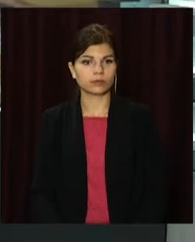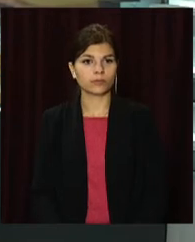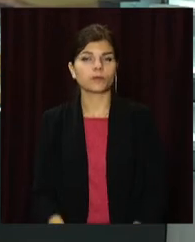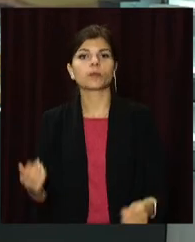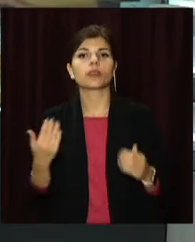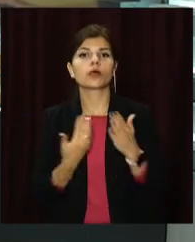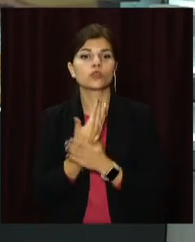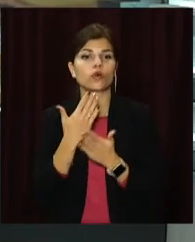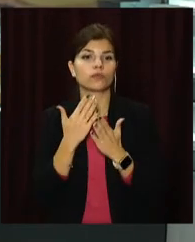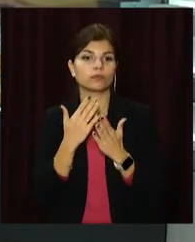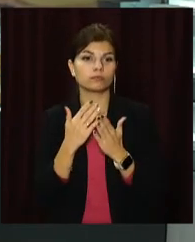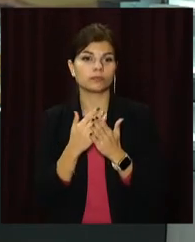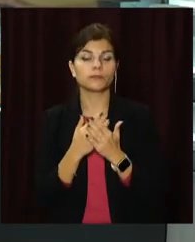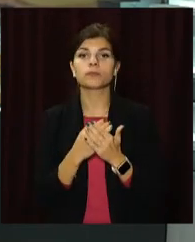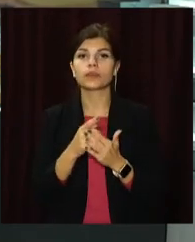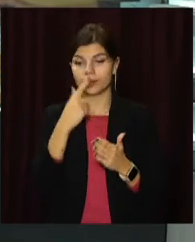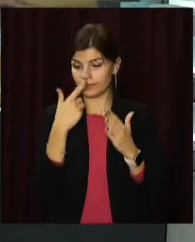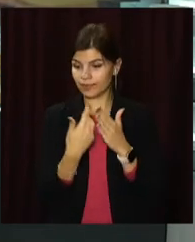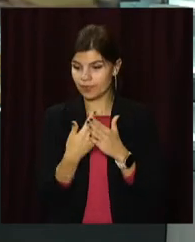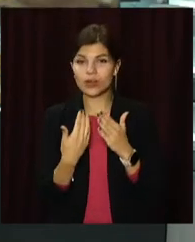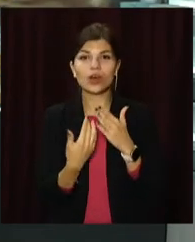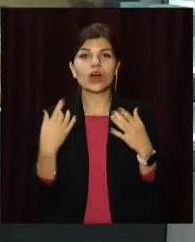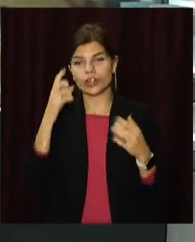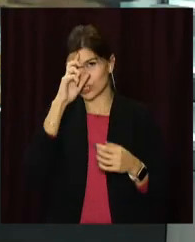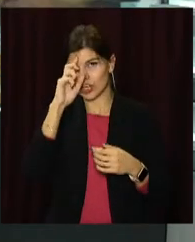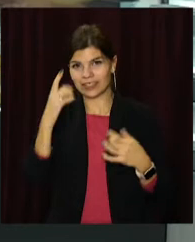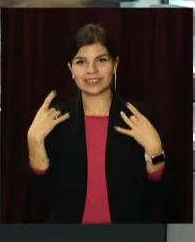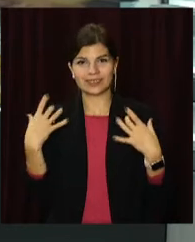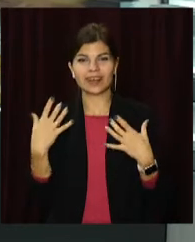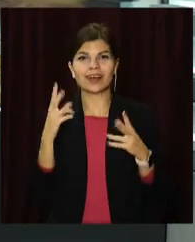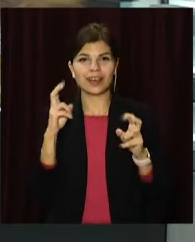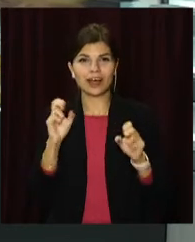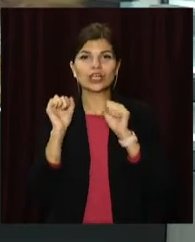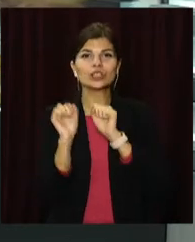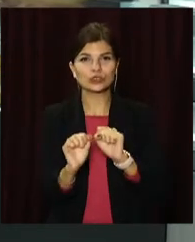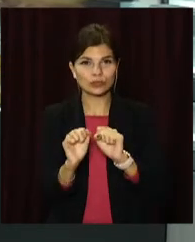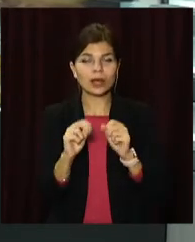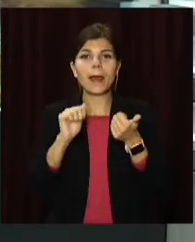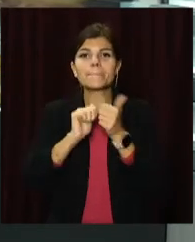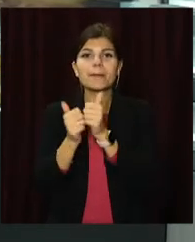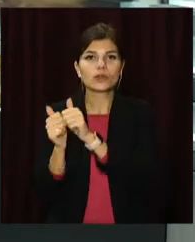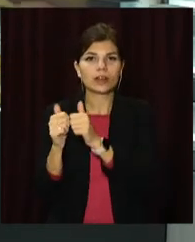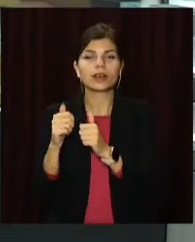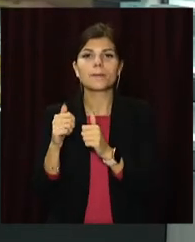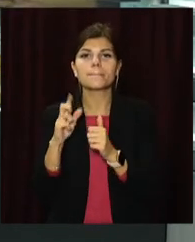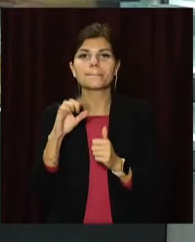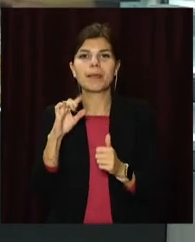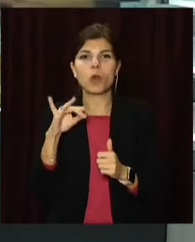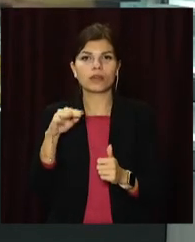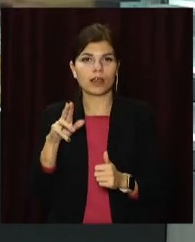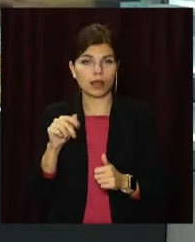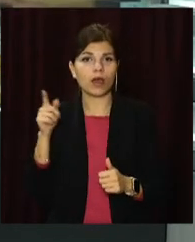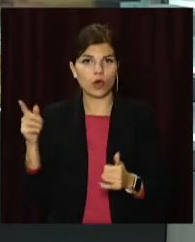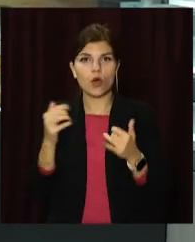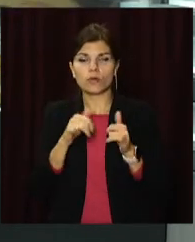Нові книги військовослужбовцям. Напередодні Великого державного свята захисників та захисниць бібліотеки військових частин області